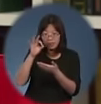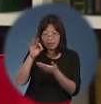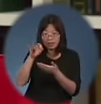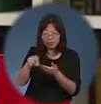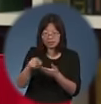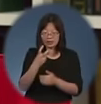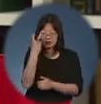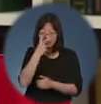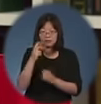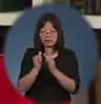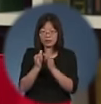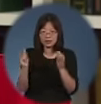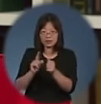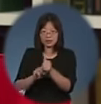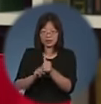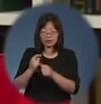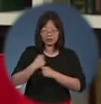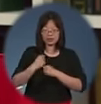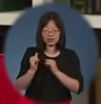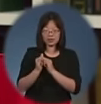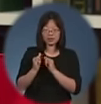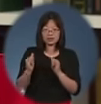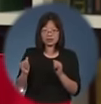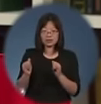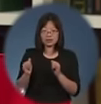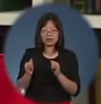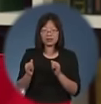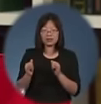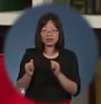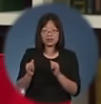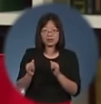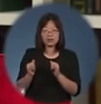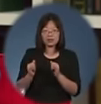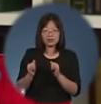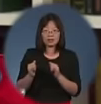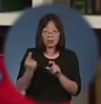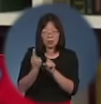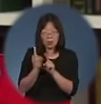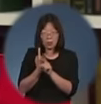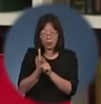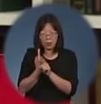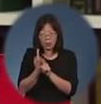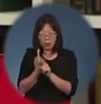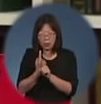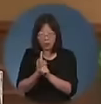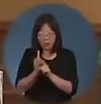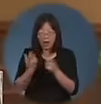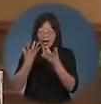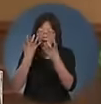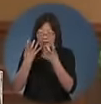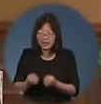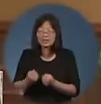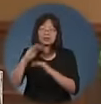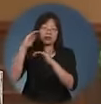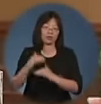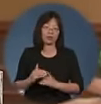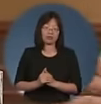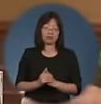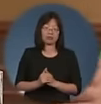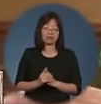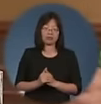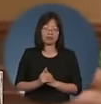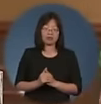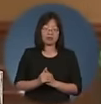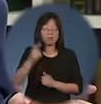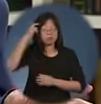그 검열관이 군인들이 고친게 굉장히 많습니다 그렇겠죠 그 당시 예 그 자기들